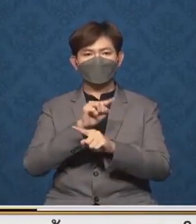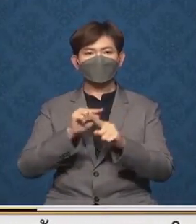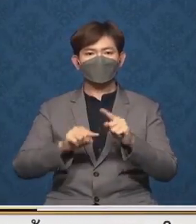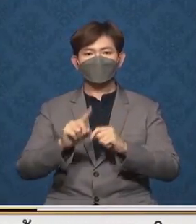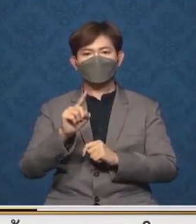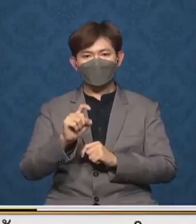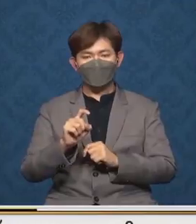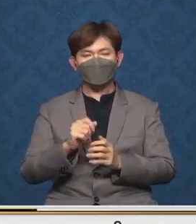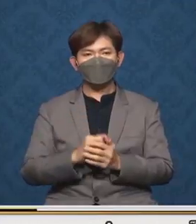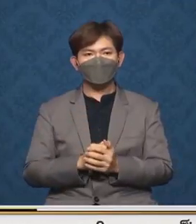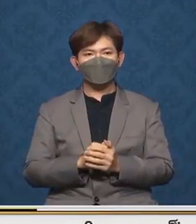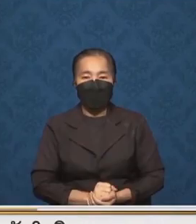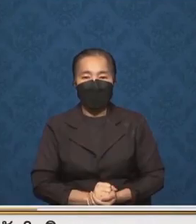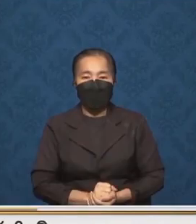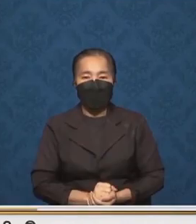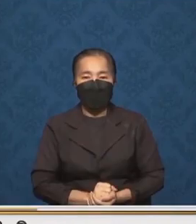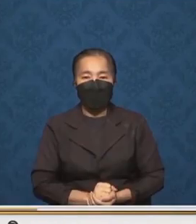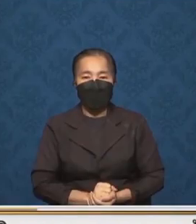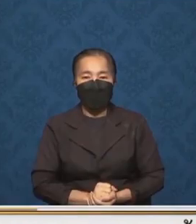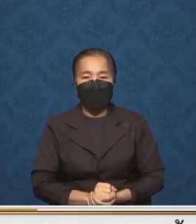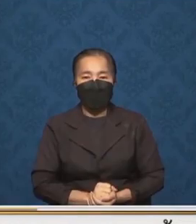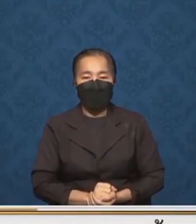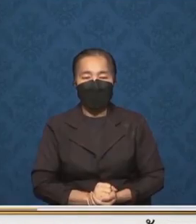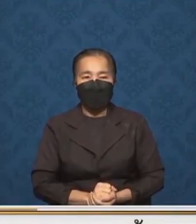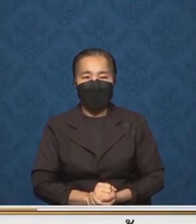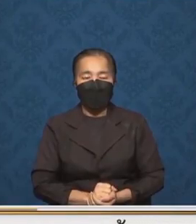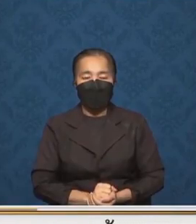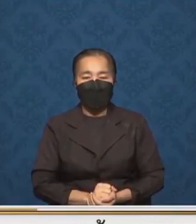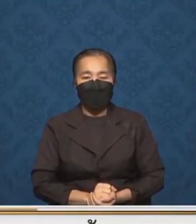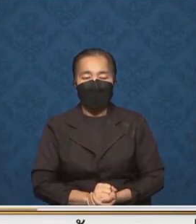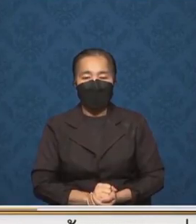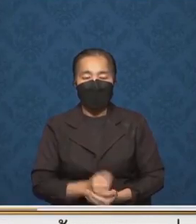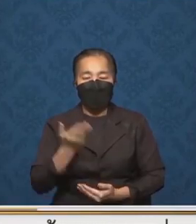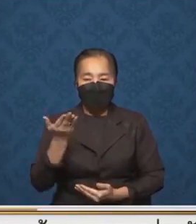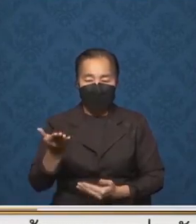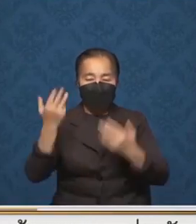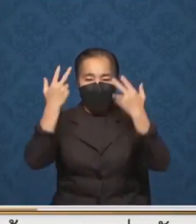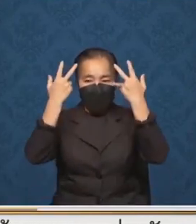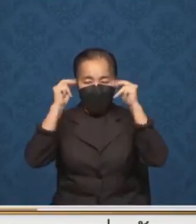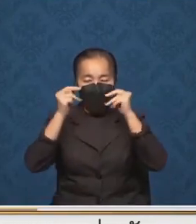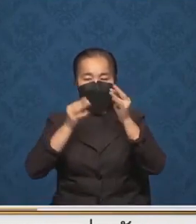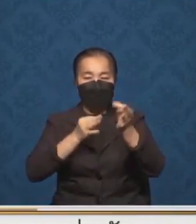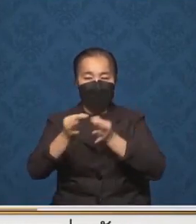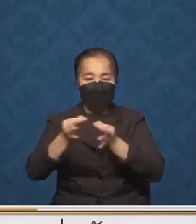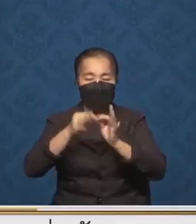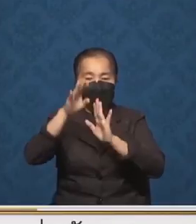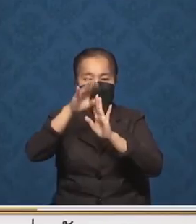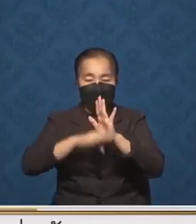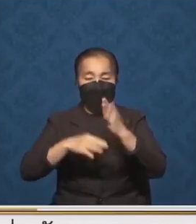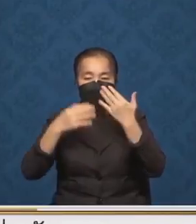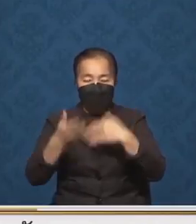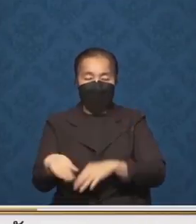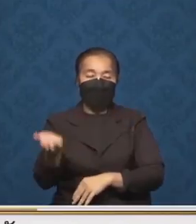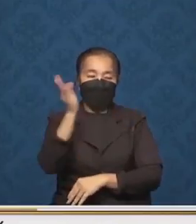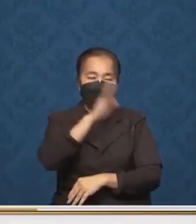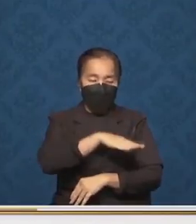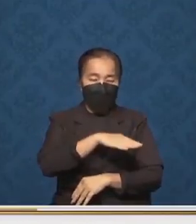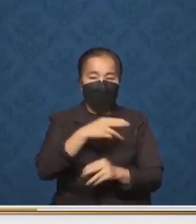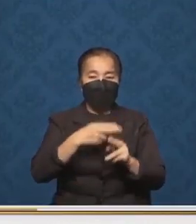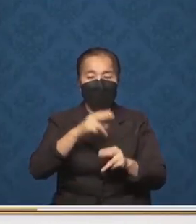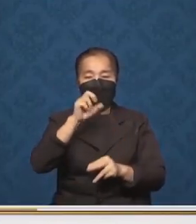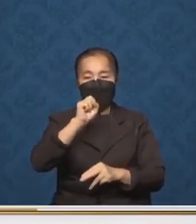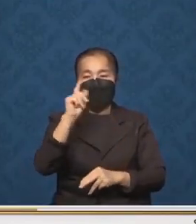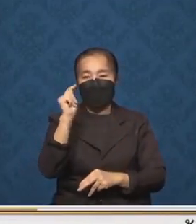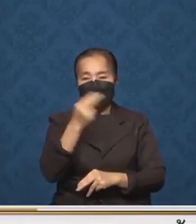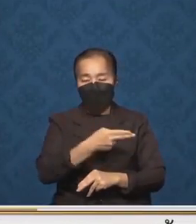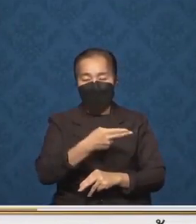0.96% และมากกว่าหลายประเทศมหาอำนาจ เชิญท่านนายกอภิปรายชี้แจงครับก่อนที่ท่านสุทินจะอ